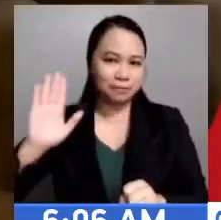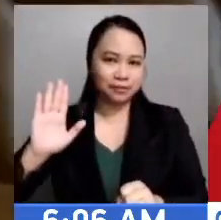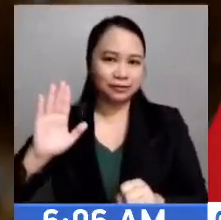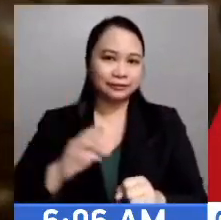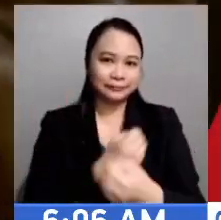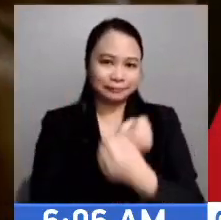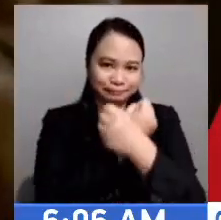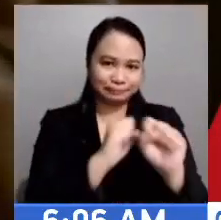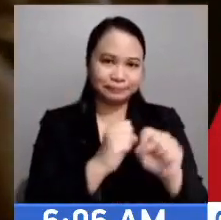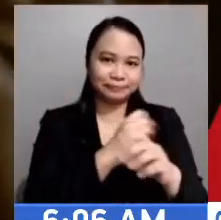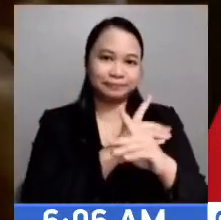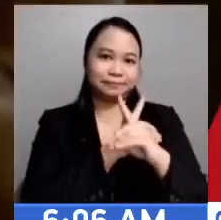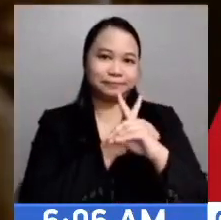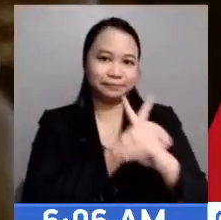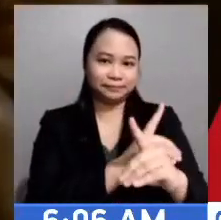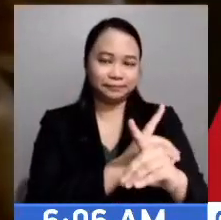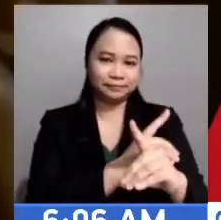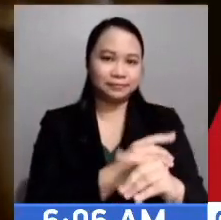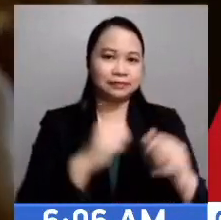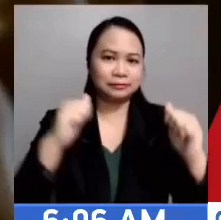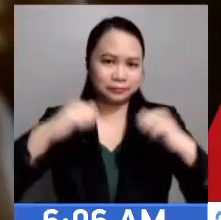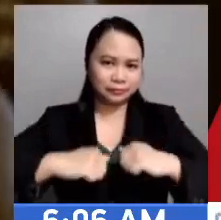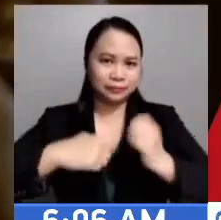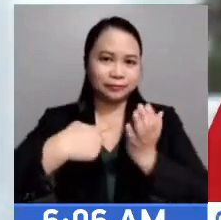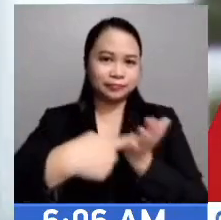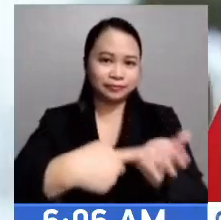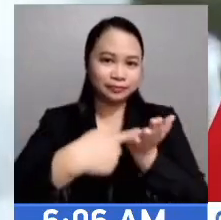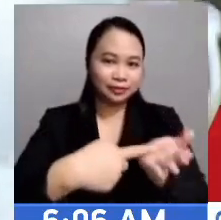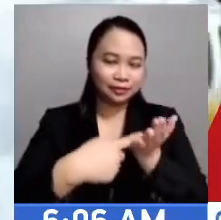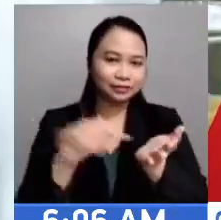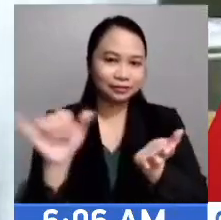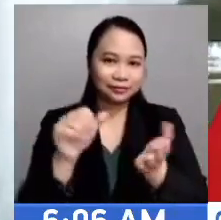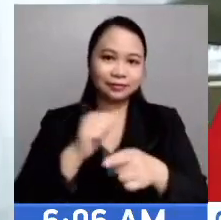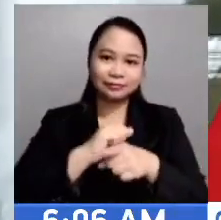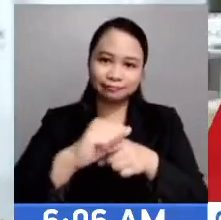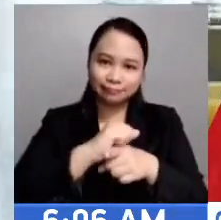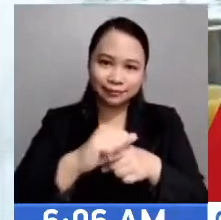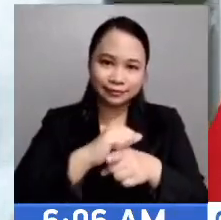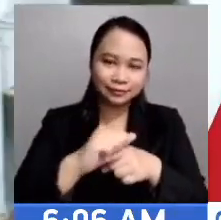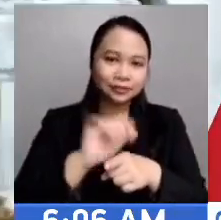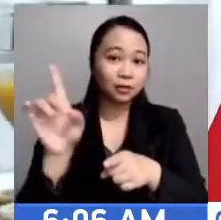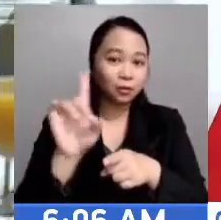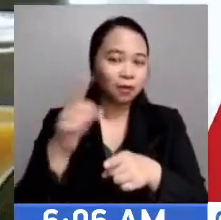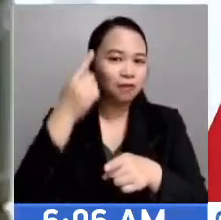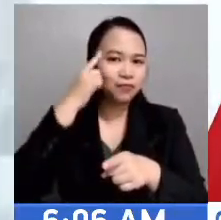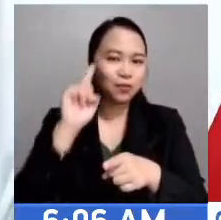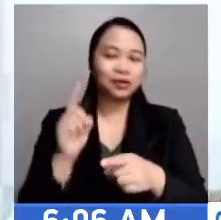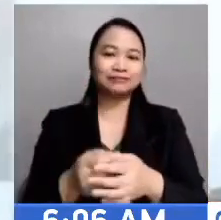para makatulong sa mga Pilipino na makakuha ng trabaho at ang tungkol sa mga pagkaing Pinoy. I